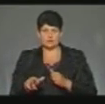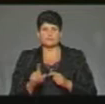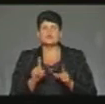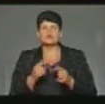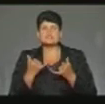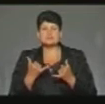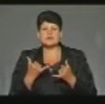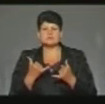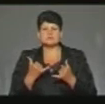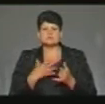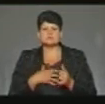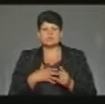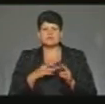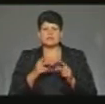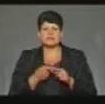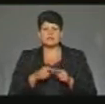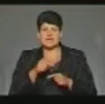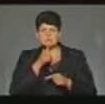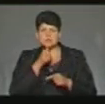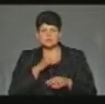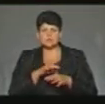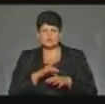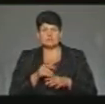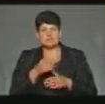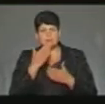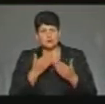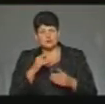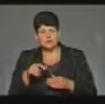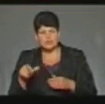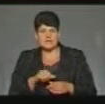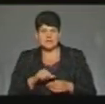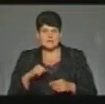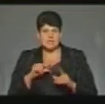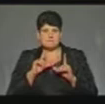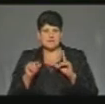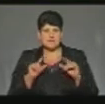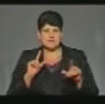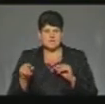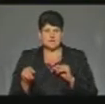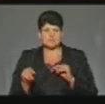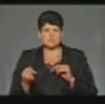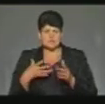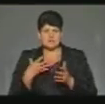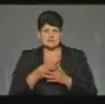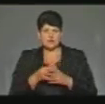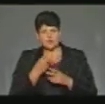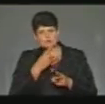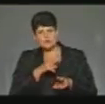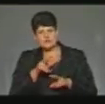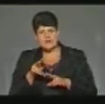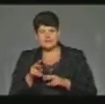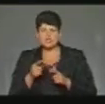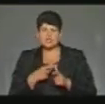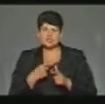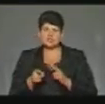зараз не задовільняє і як цей експеримент проходить? Тобто ви запитуєте людей, самі їздите з власного спостереження, чи, можливо,